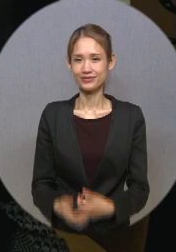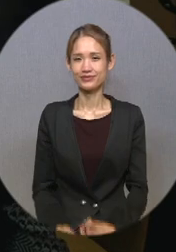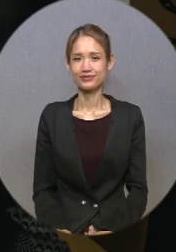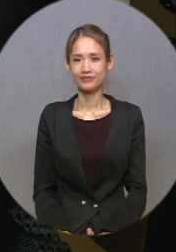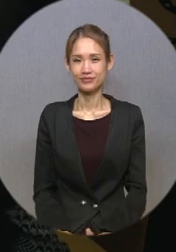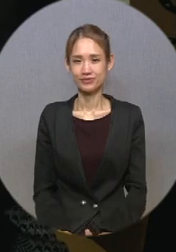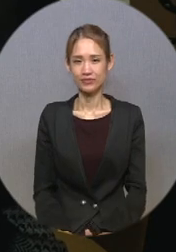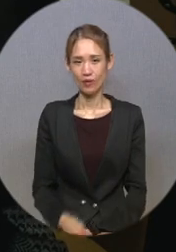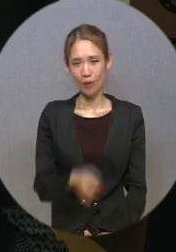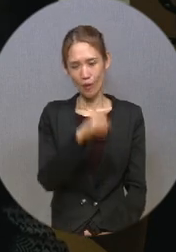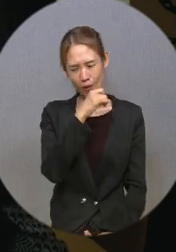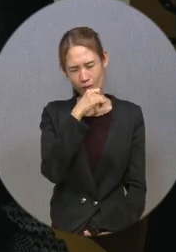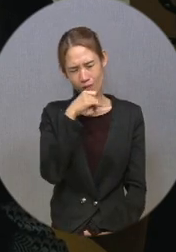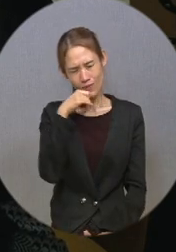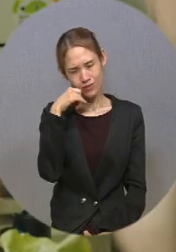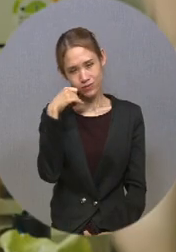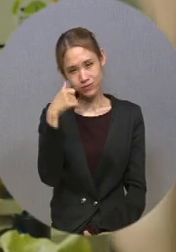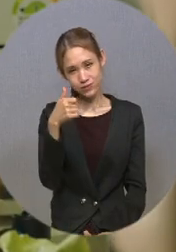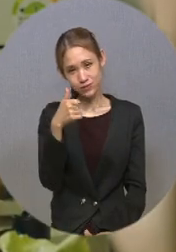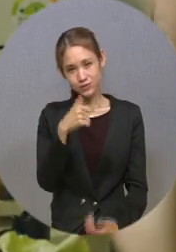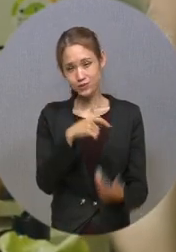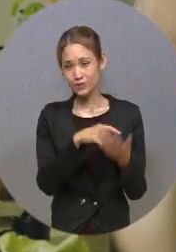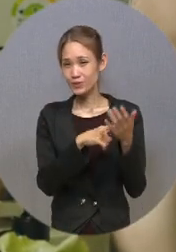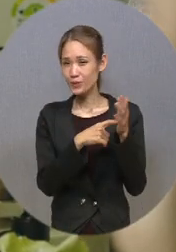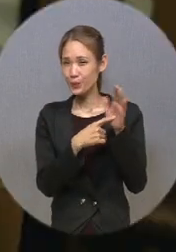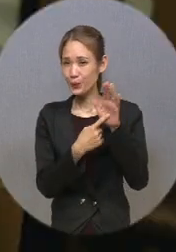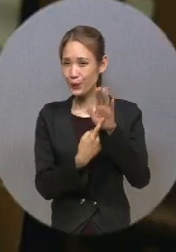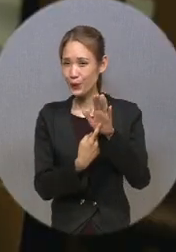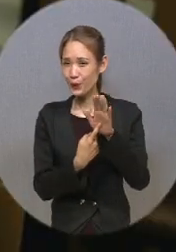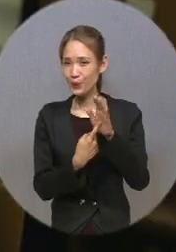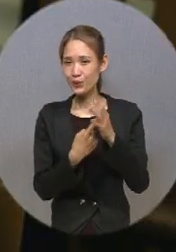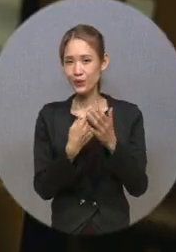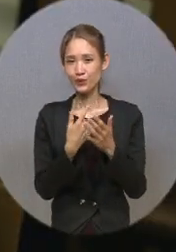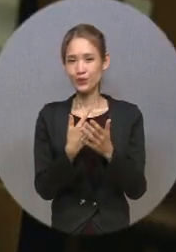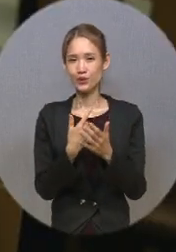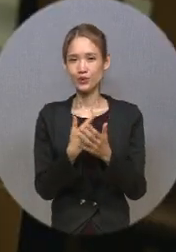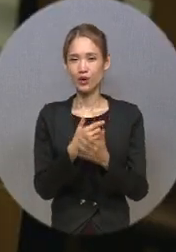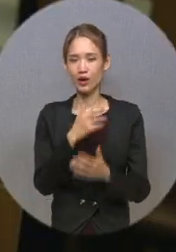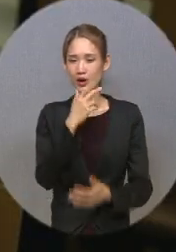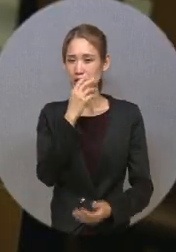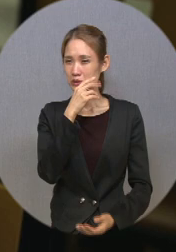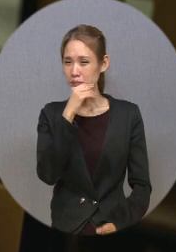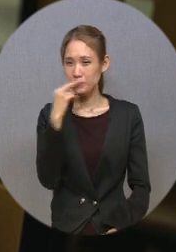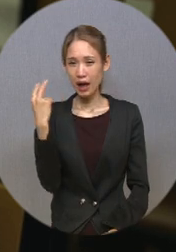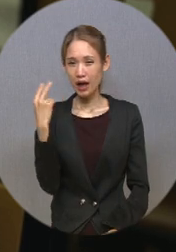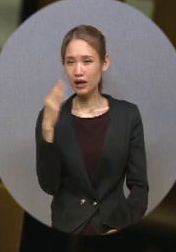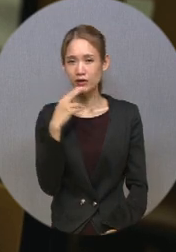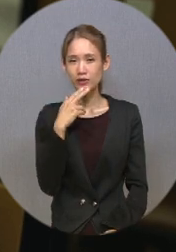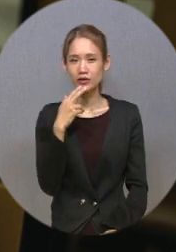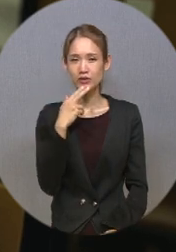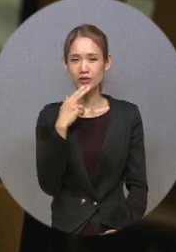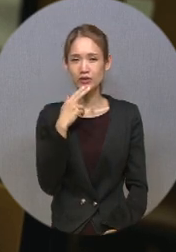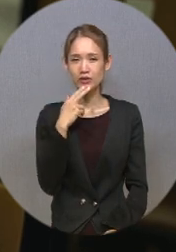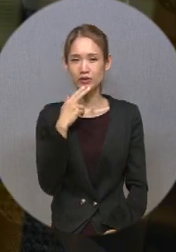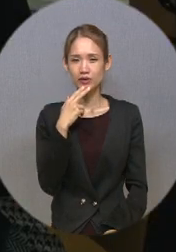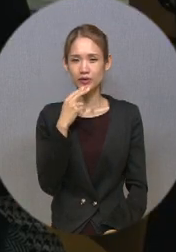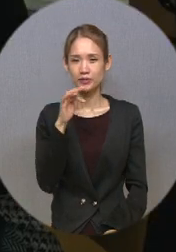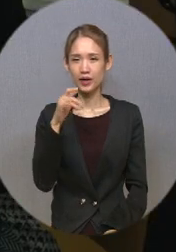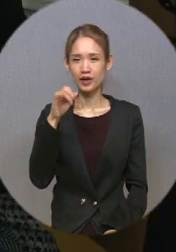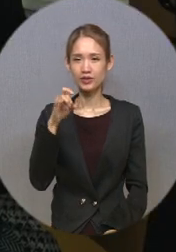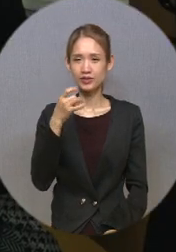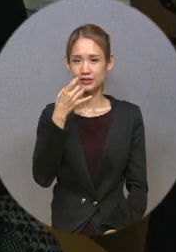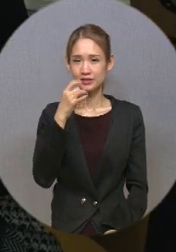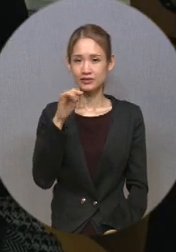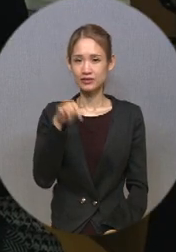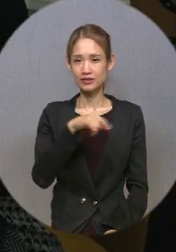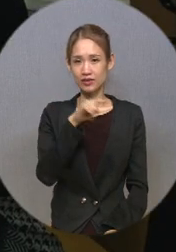너무 맛있어요. 맛을 좀, 이게 맛을 좀 표현해 주세요. 진짜 너무 맛있어요. 내 비린내가 진짜 안 나네요. 집에서 내가 막걸리 식초 담아갖고. 와.